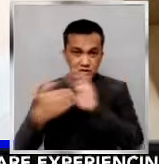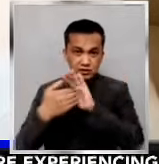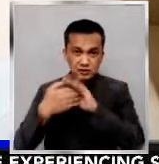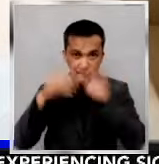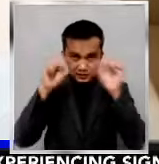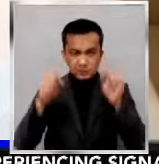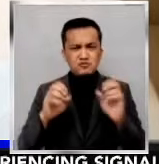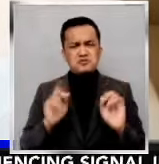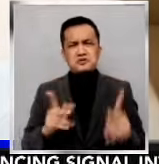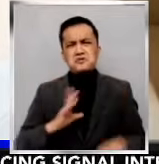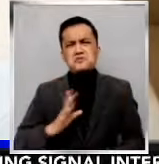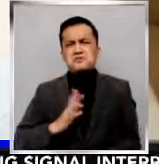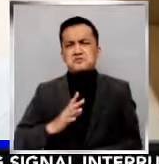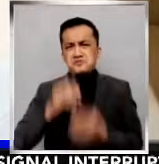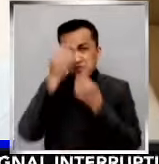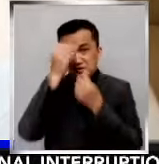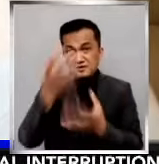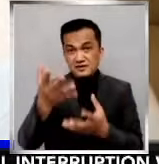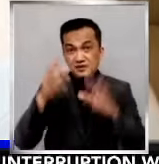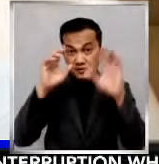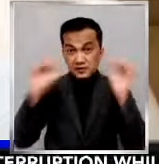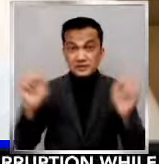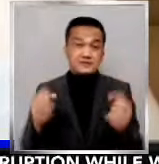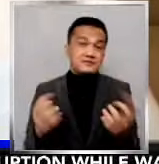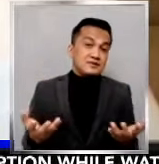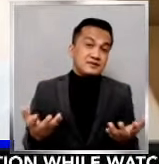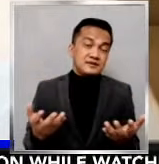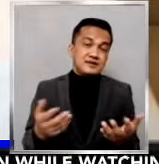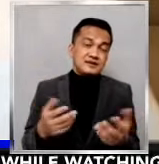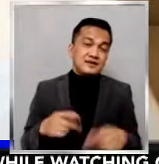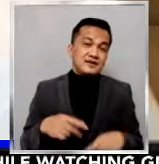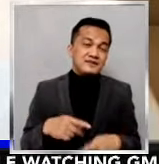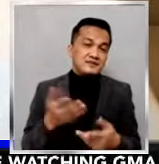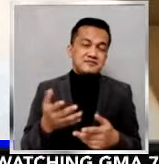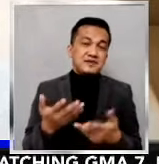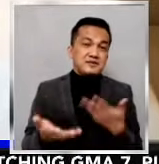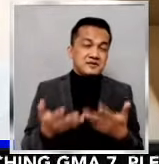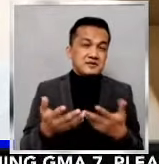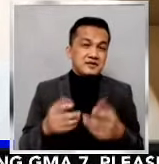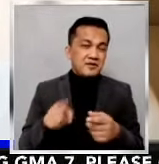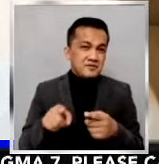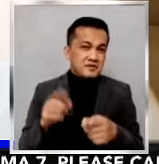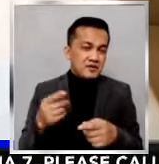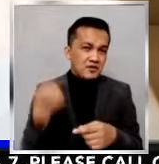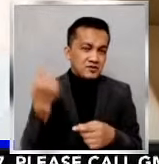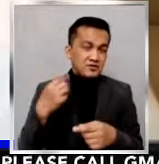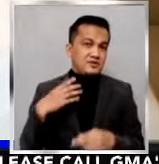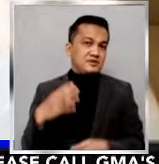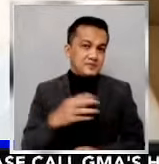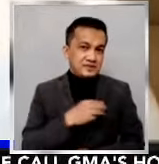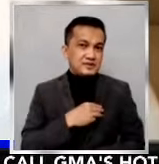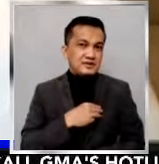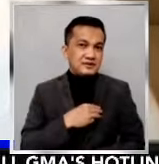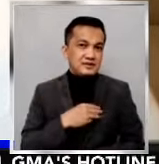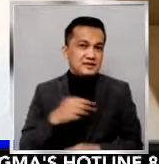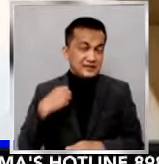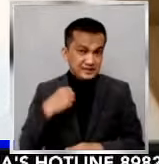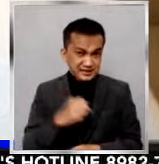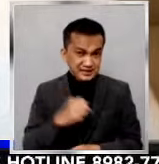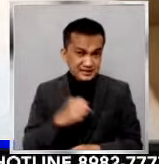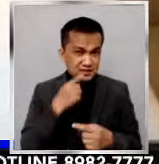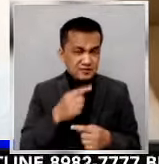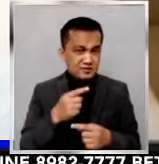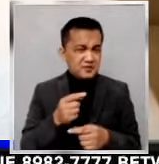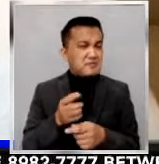that that's not your problem, Mr. President. You know, the Blue Ribbon is the only committee in the Senate that can say motu proprio, which means on our